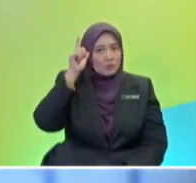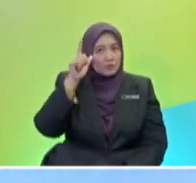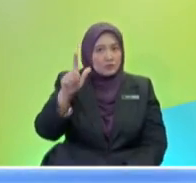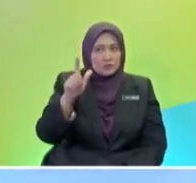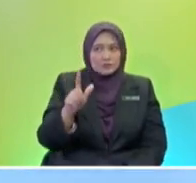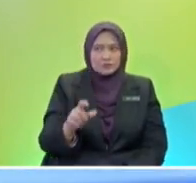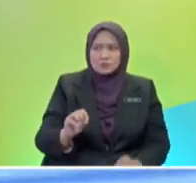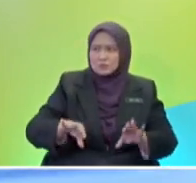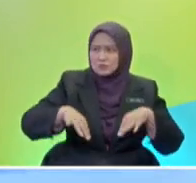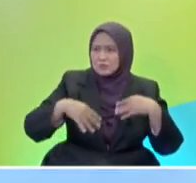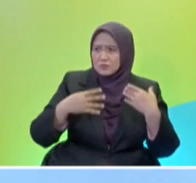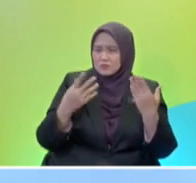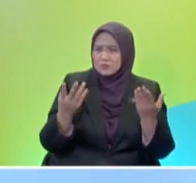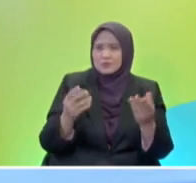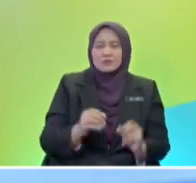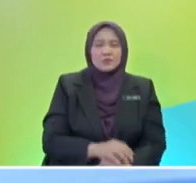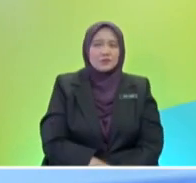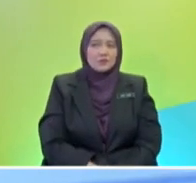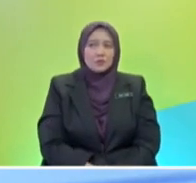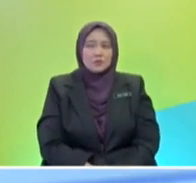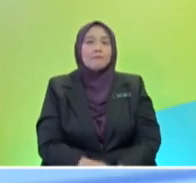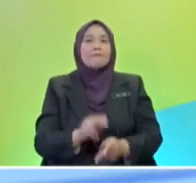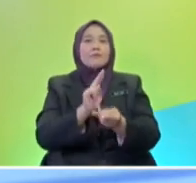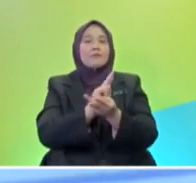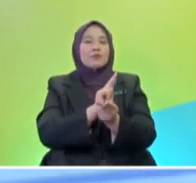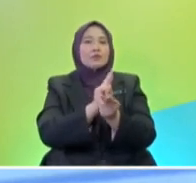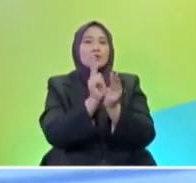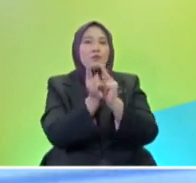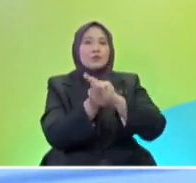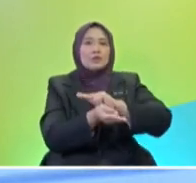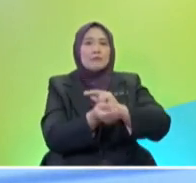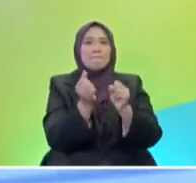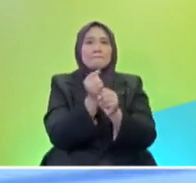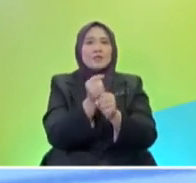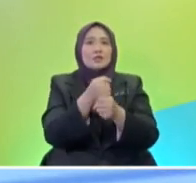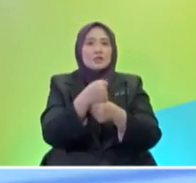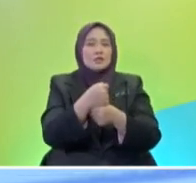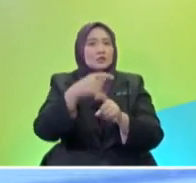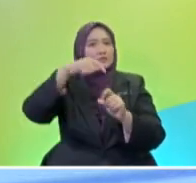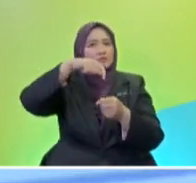bagaimana perubahan bentuk tim tersebut